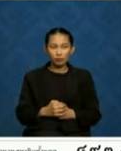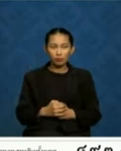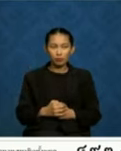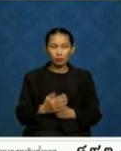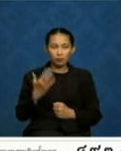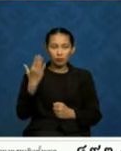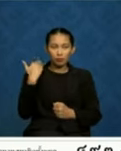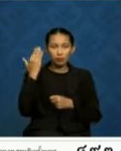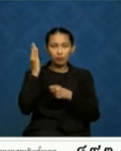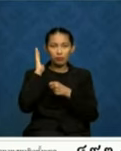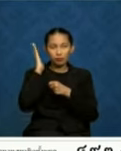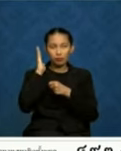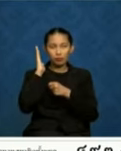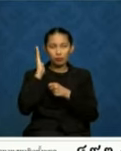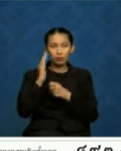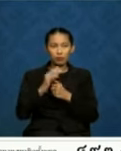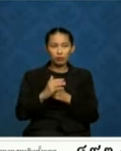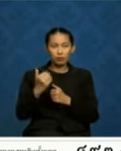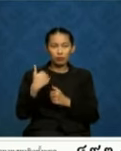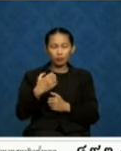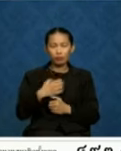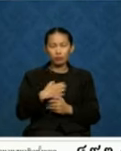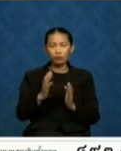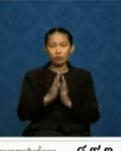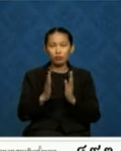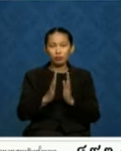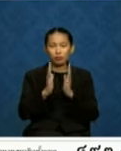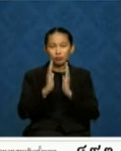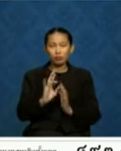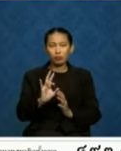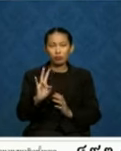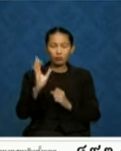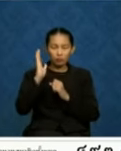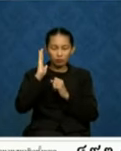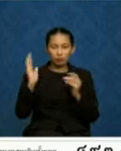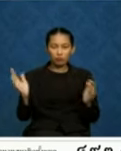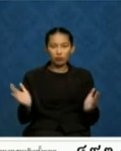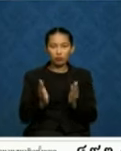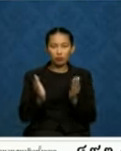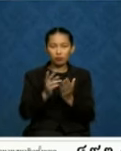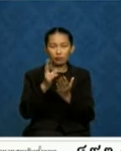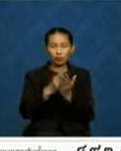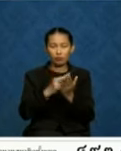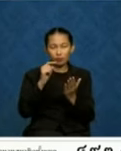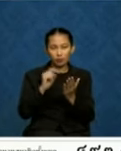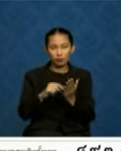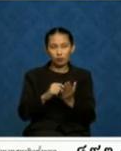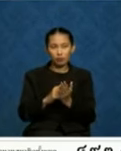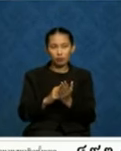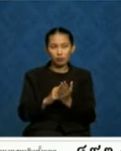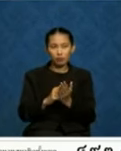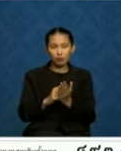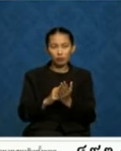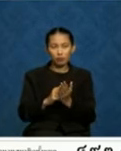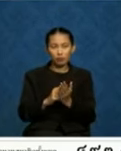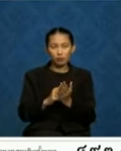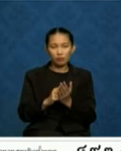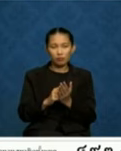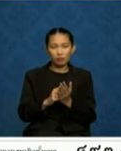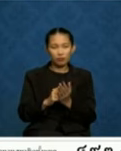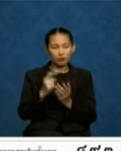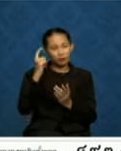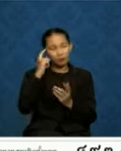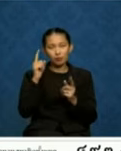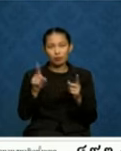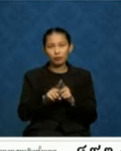ท่านเทิดชาตินะครับขอบคุณทั้ง7ท่านนะครับที่สนับสนุนรายงานนี้นะครับท่านก็หัวอกเดียวกับ